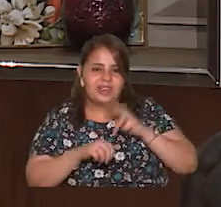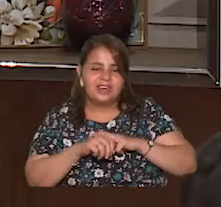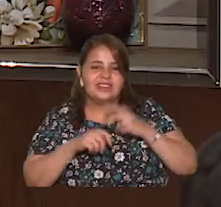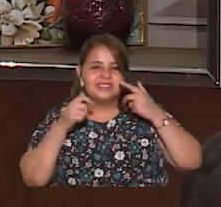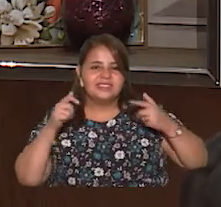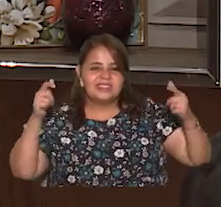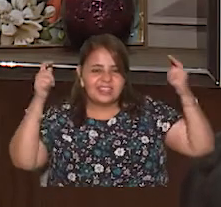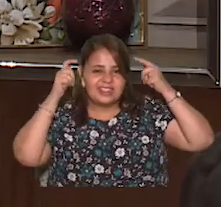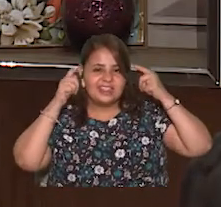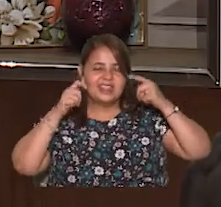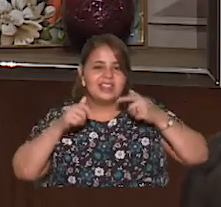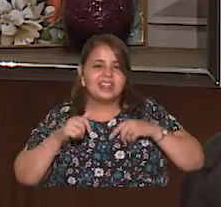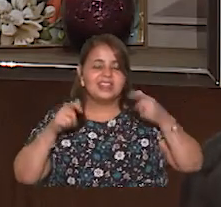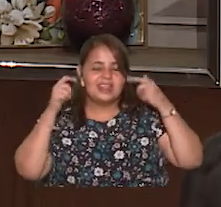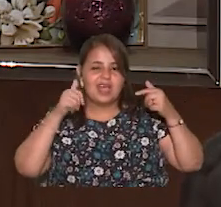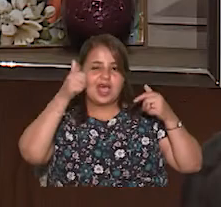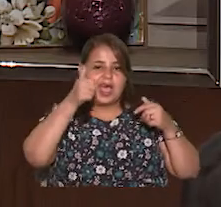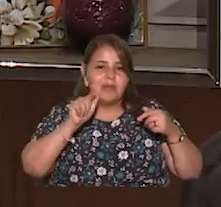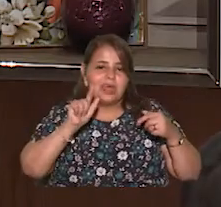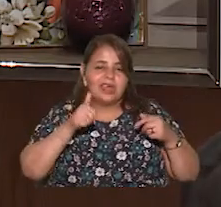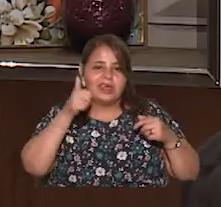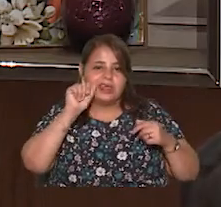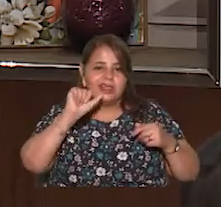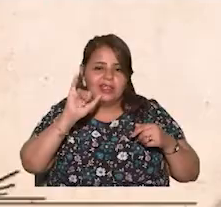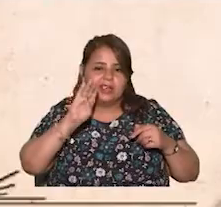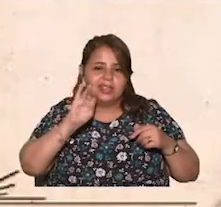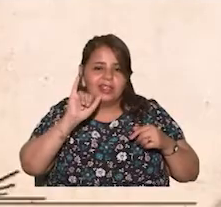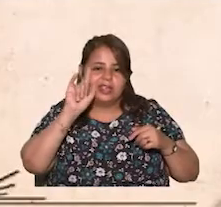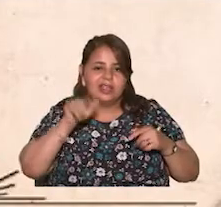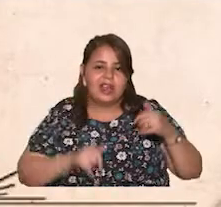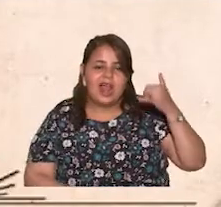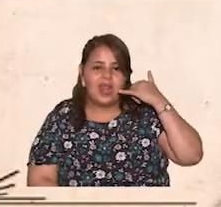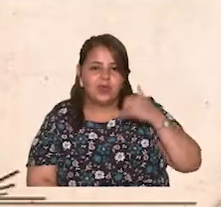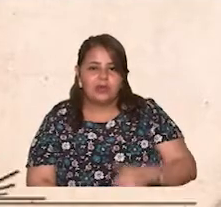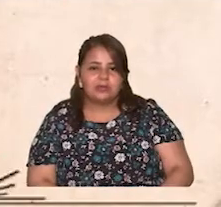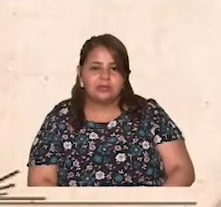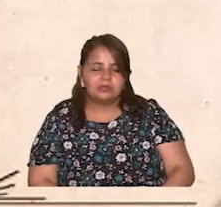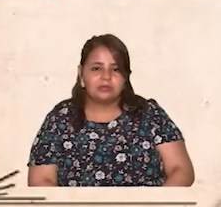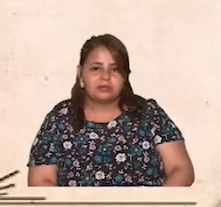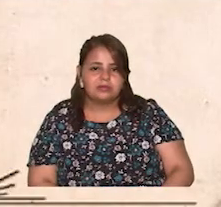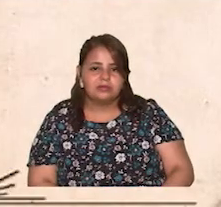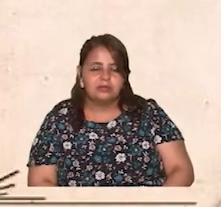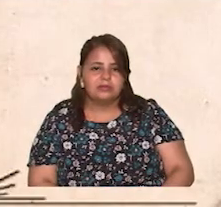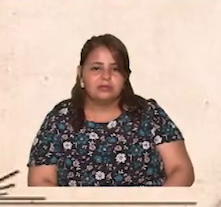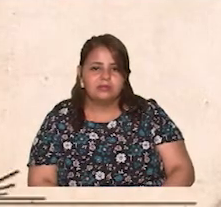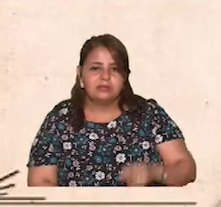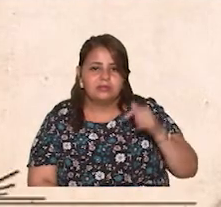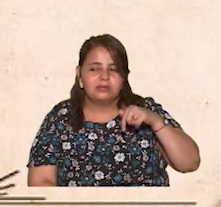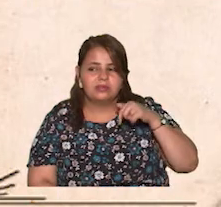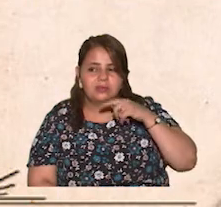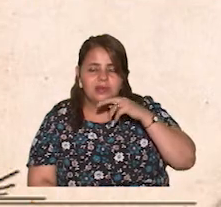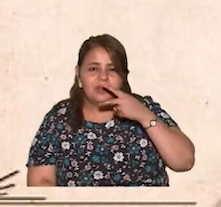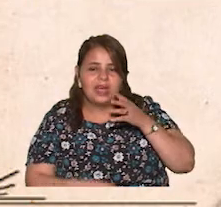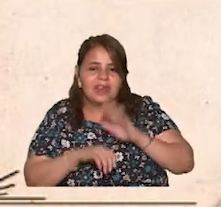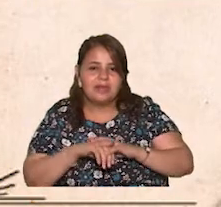نيافه الحبر الجليل انبا بكير. الو. ايوه اهلا وسهلا. اهلا بنيافتك يا سيدنا. كنا بنتكلم